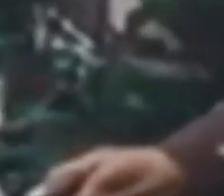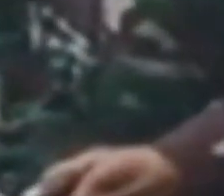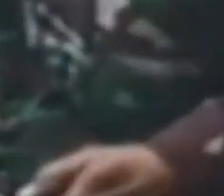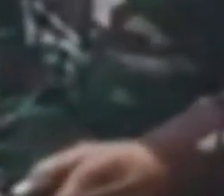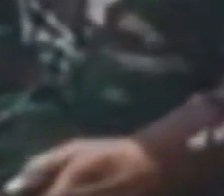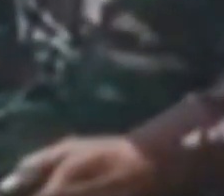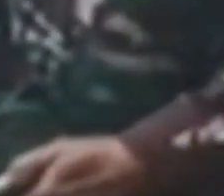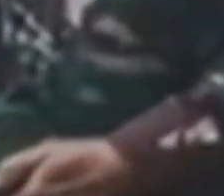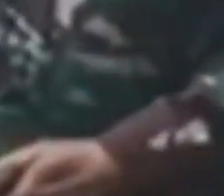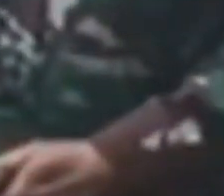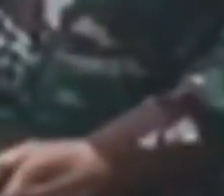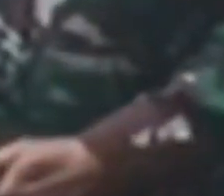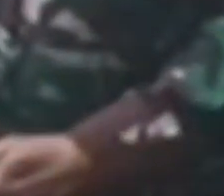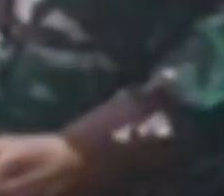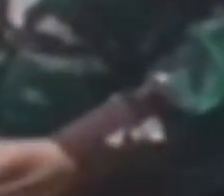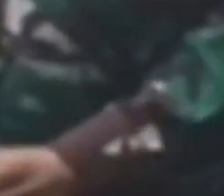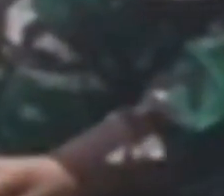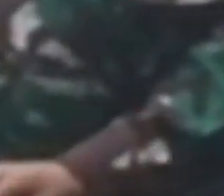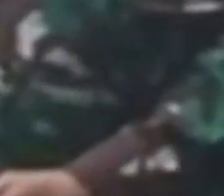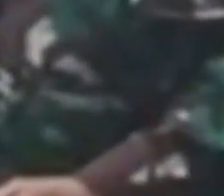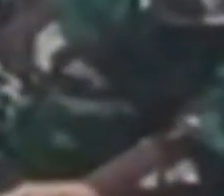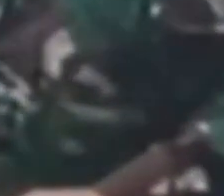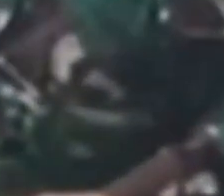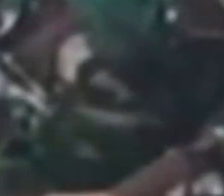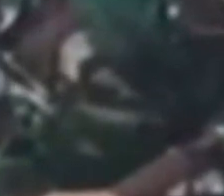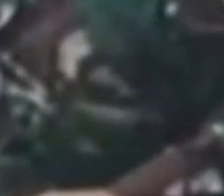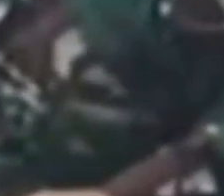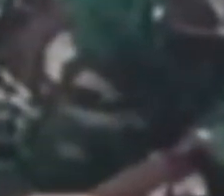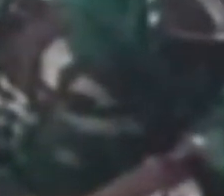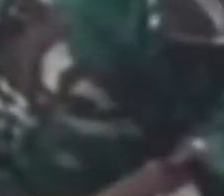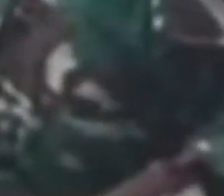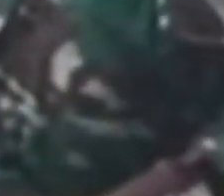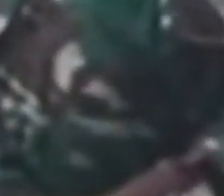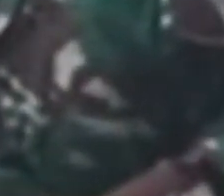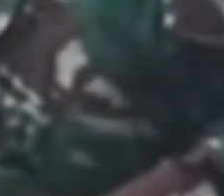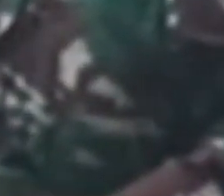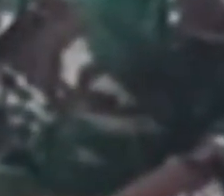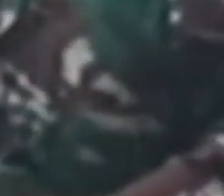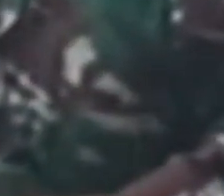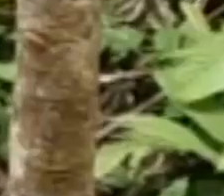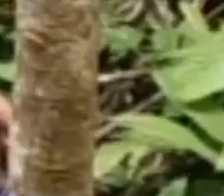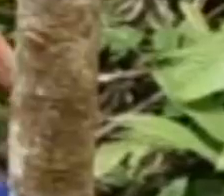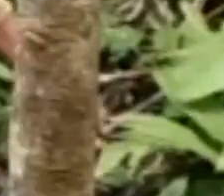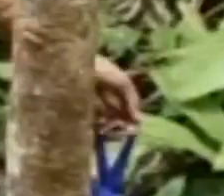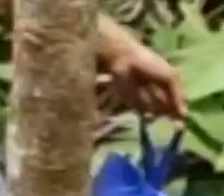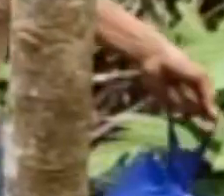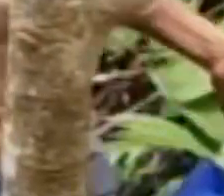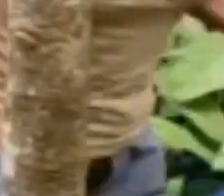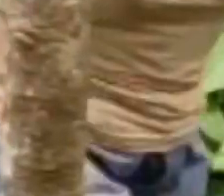sudah diminta bantuan ke video-video secara sini CRC BPBD kabupaten Gianyar